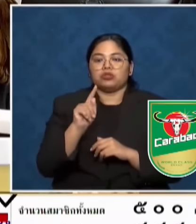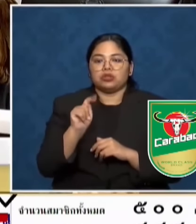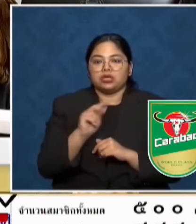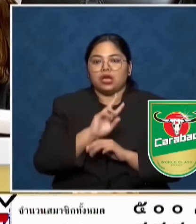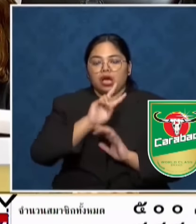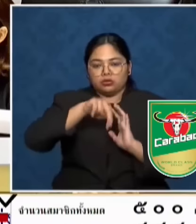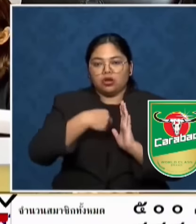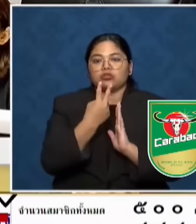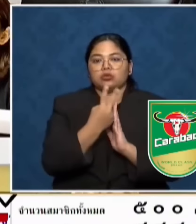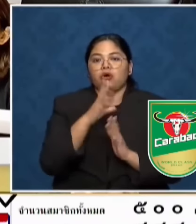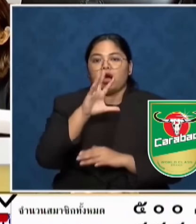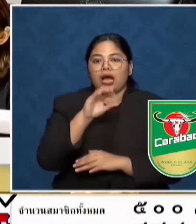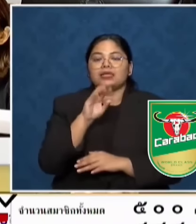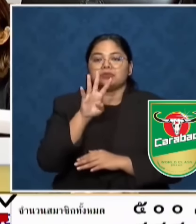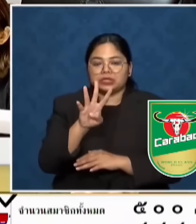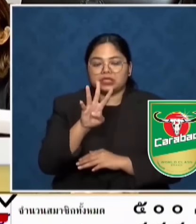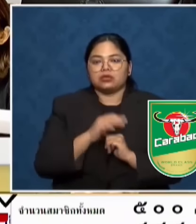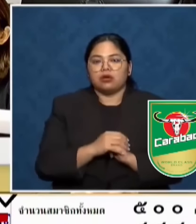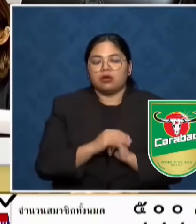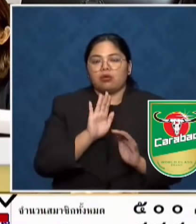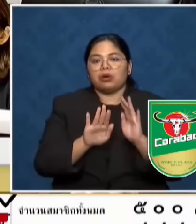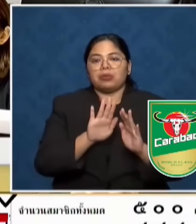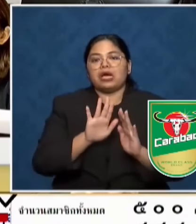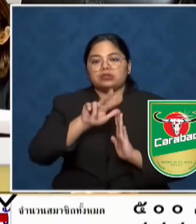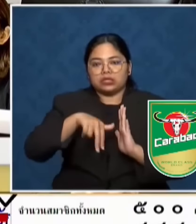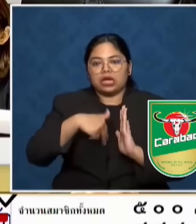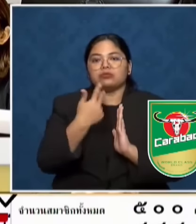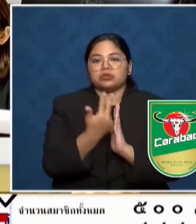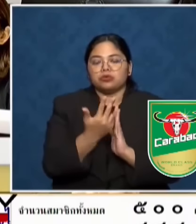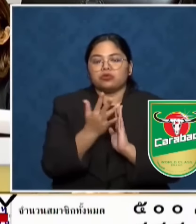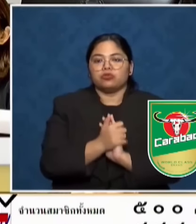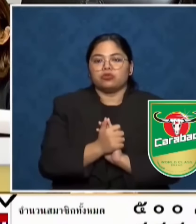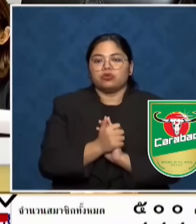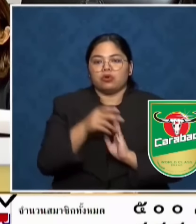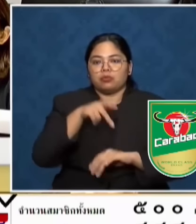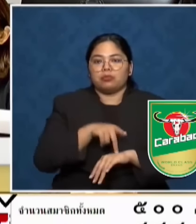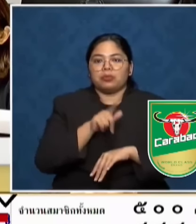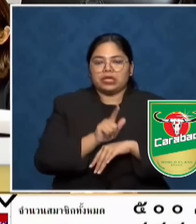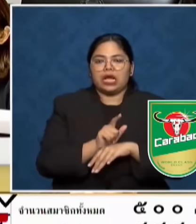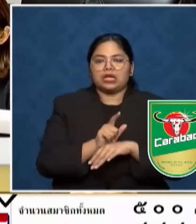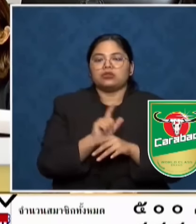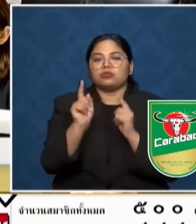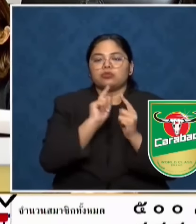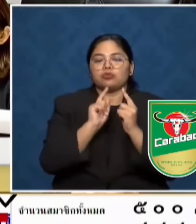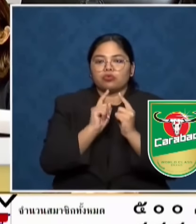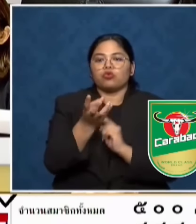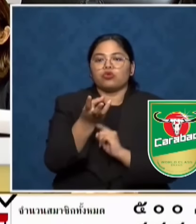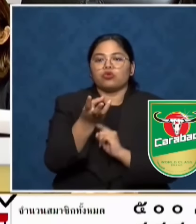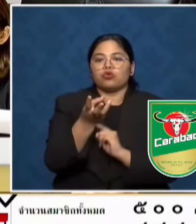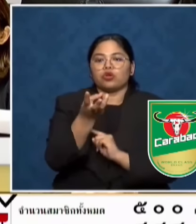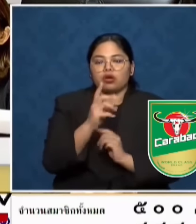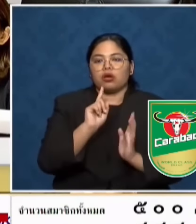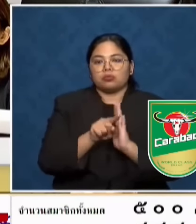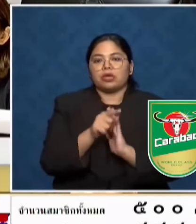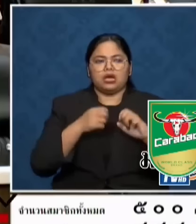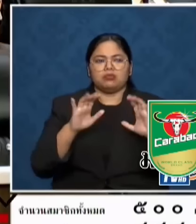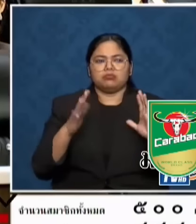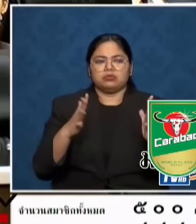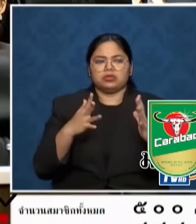นื่องก็ไม่เห็นเป็นปัญหาอะไรเนี่ยก็ตกลงกันไว้อย่างนี้เนี่ยตัวคนที่พูดคือคุณวรวงศ์วรปัญญาส.ส.ล